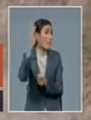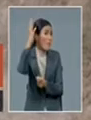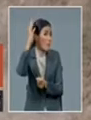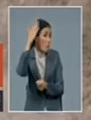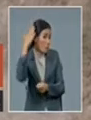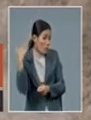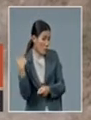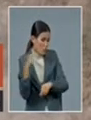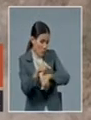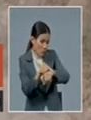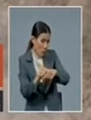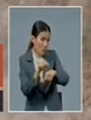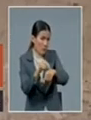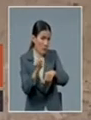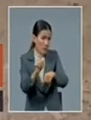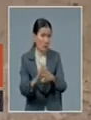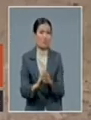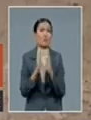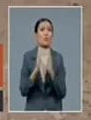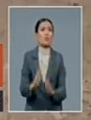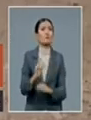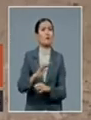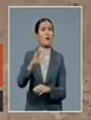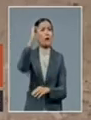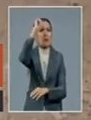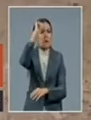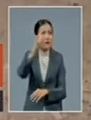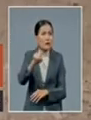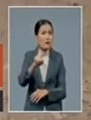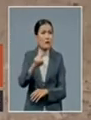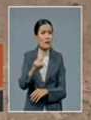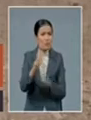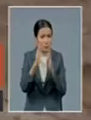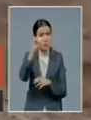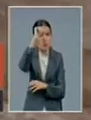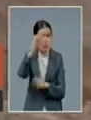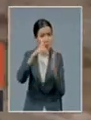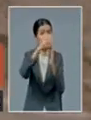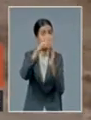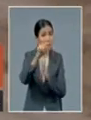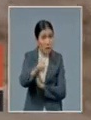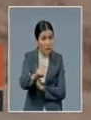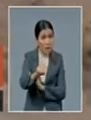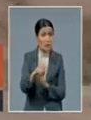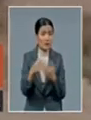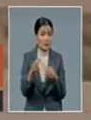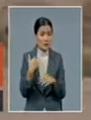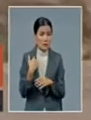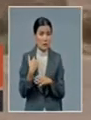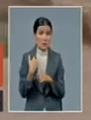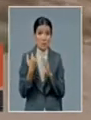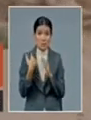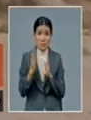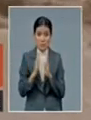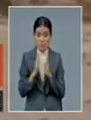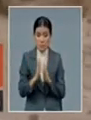ไลข้อมือแสดงให้เห็นว่าเหยื่อบางคนเป็นชาวซิกที่อาศัยอยู่ในรัฐปัญจาบทางตอนเหนือของอินเดียทางด้านเจ้าหน้าที่อิรักพบร่างผู้เสียชีวิต